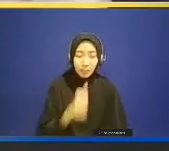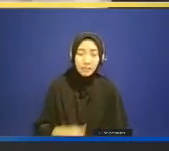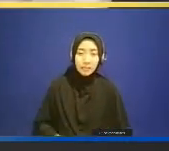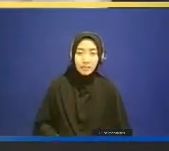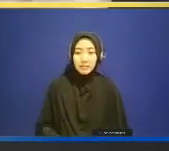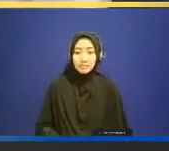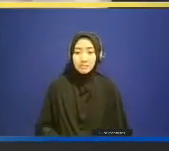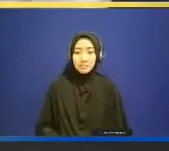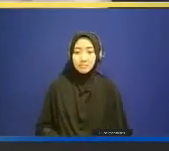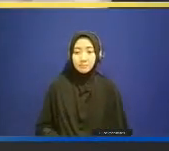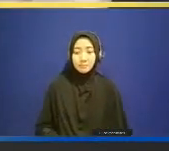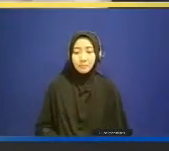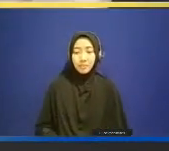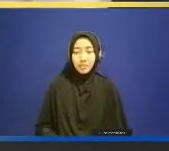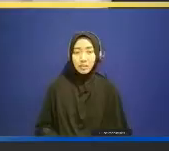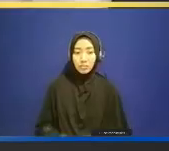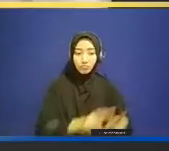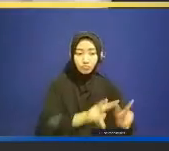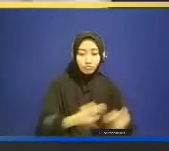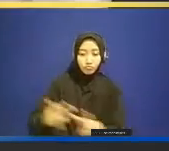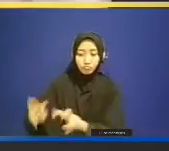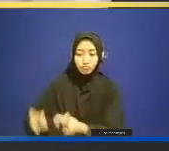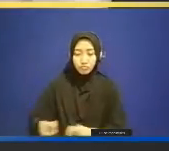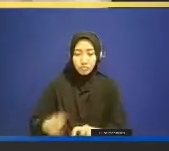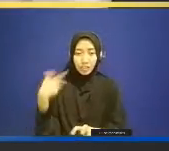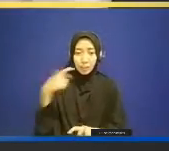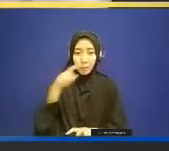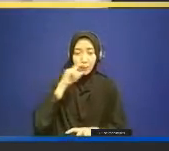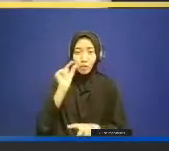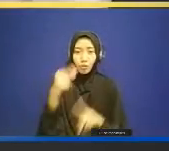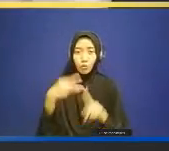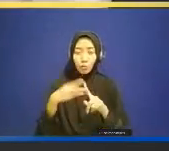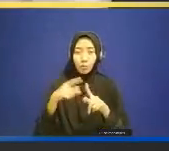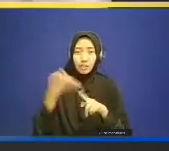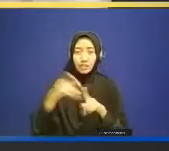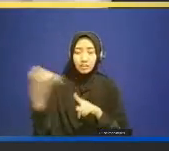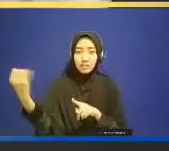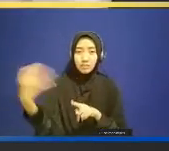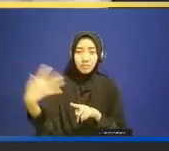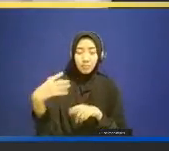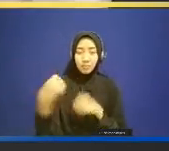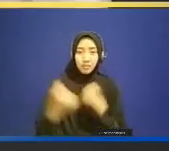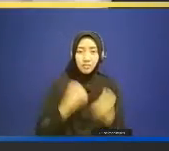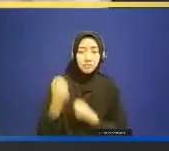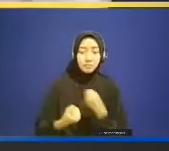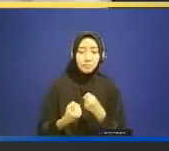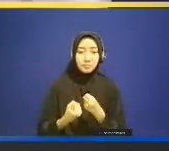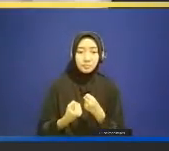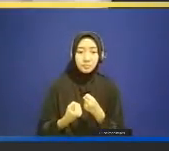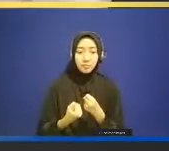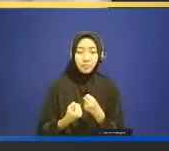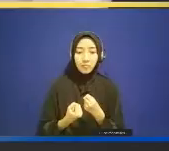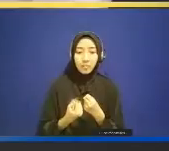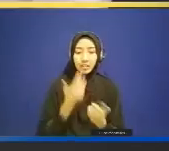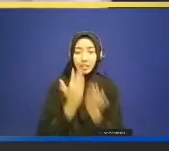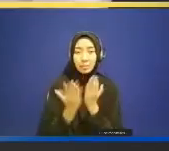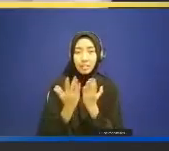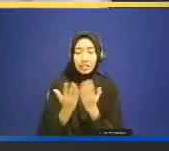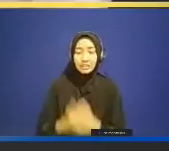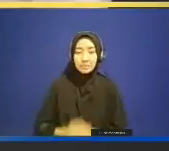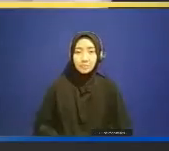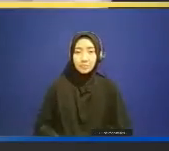ya Sehingga identifikasinya tadi Pak ubaidi bisa Coba lakukan dari yang namanya on gimana application